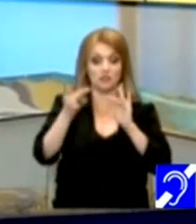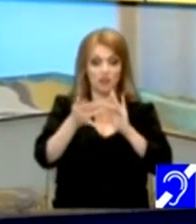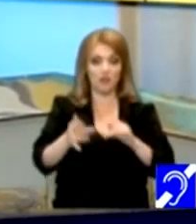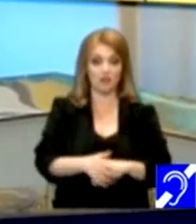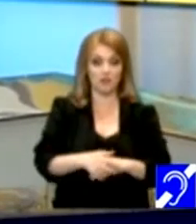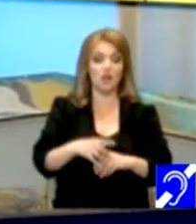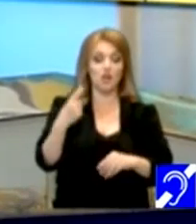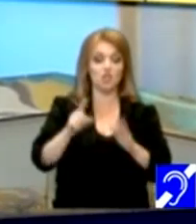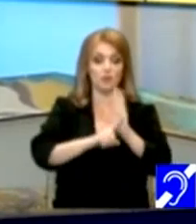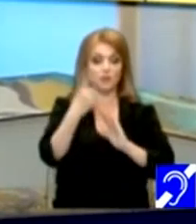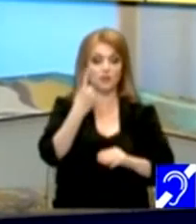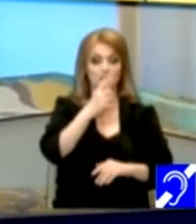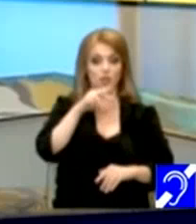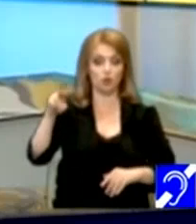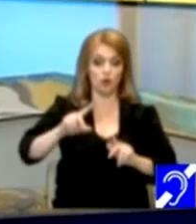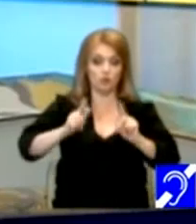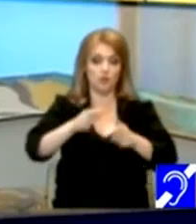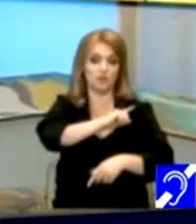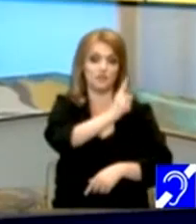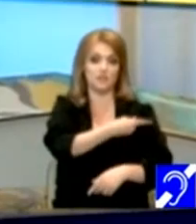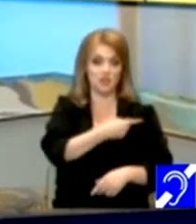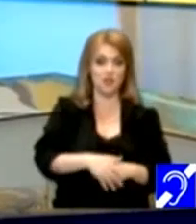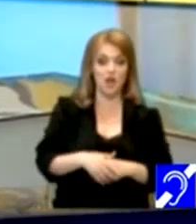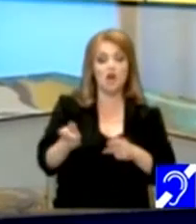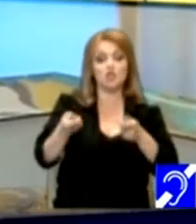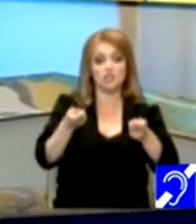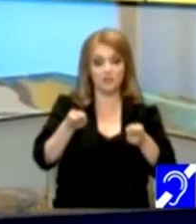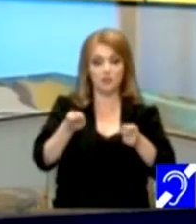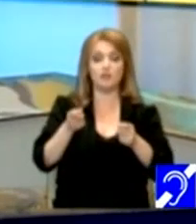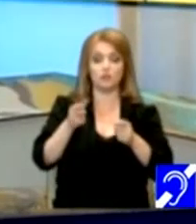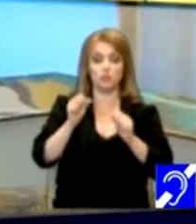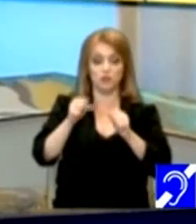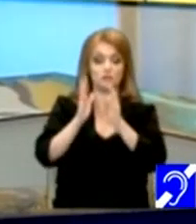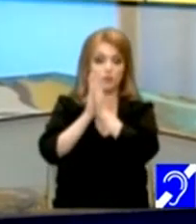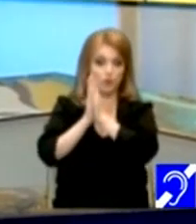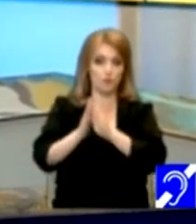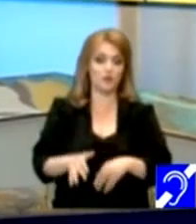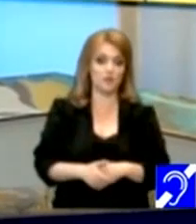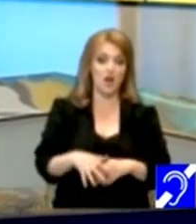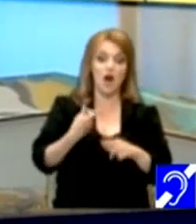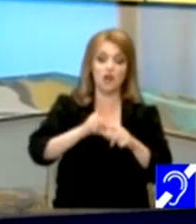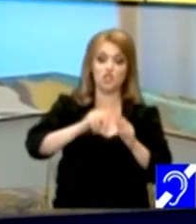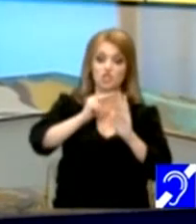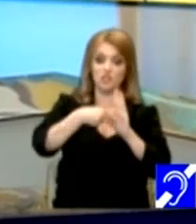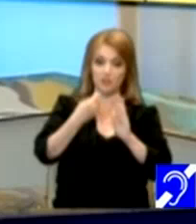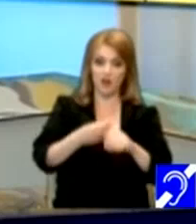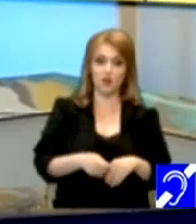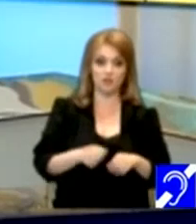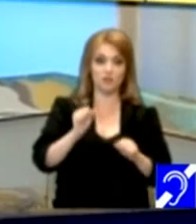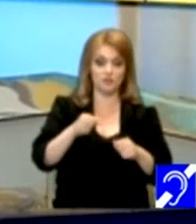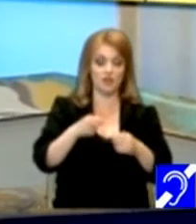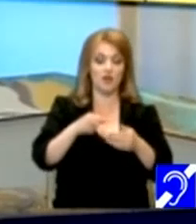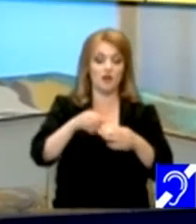iulie. Cererea se va face către autoritățile din România, iar certificatul digital al Uniunii Europene privind COVID va fi